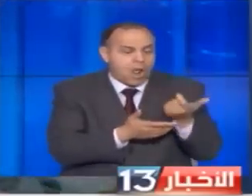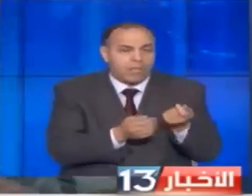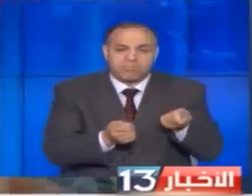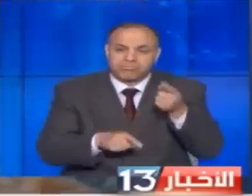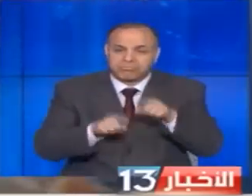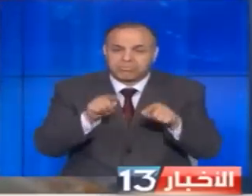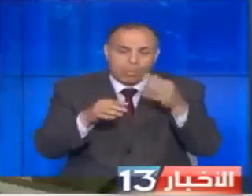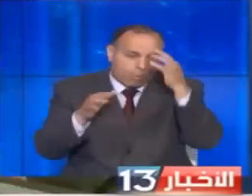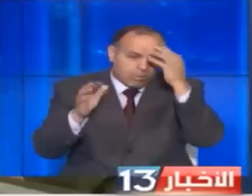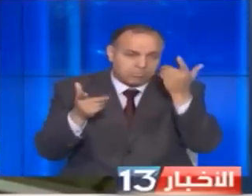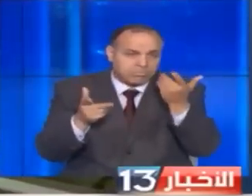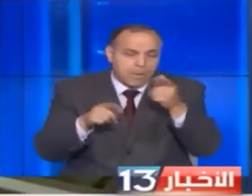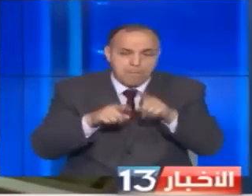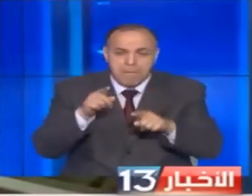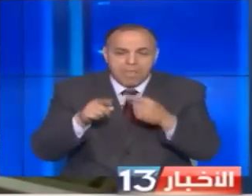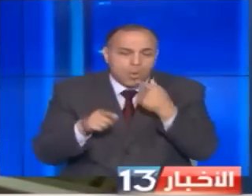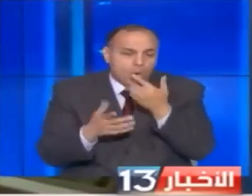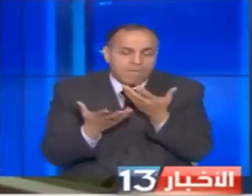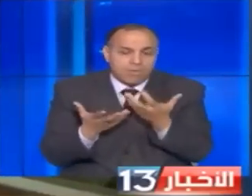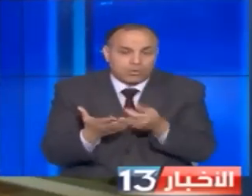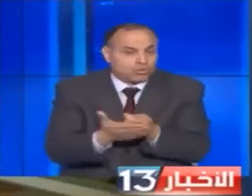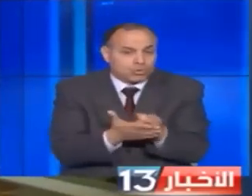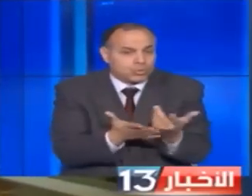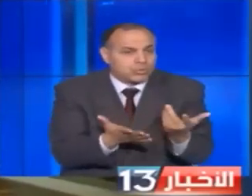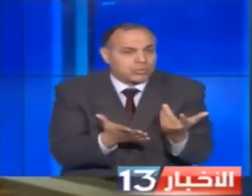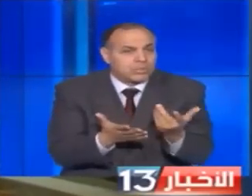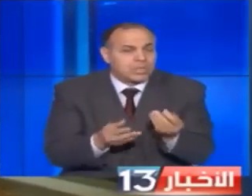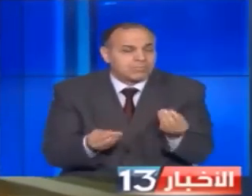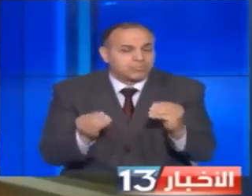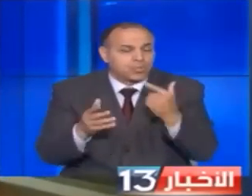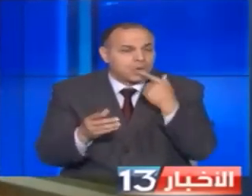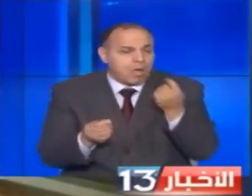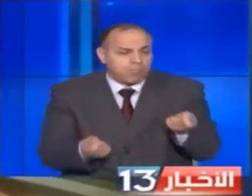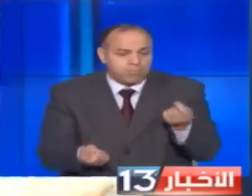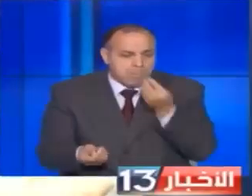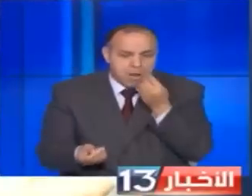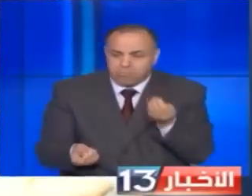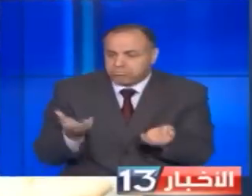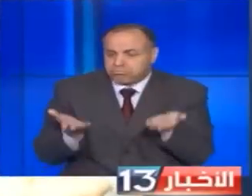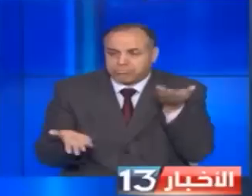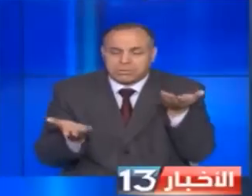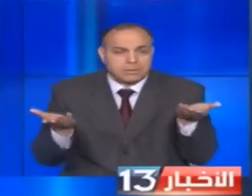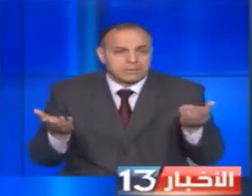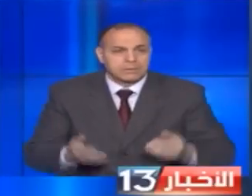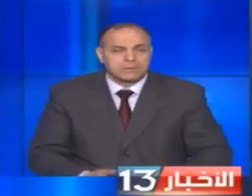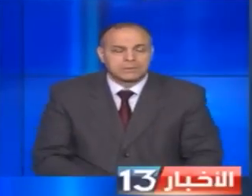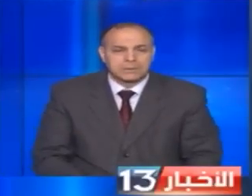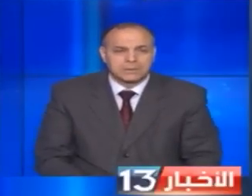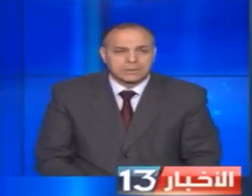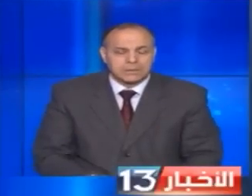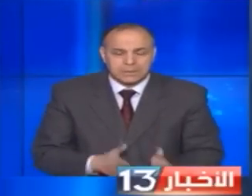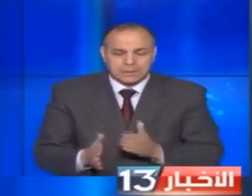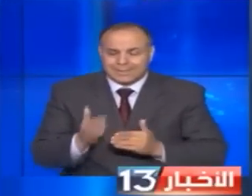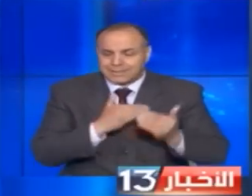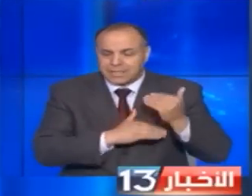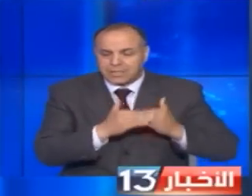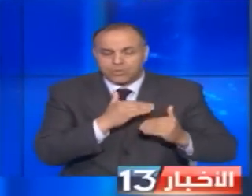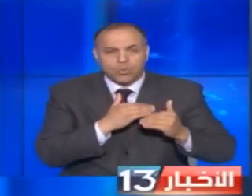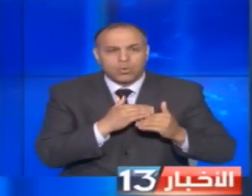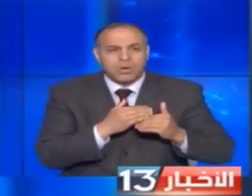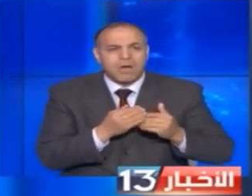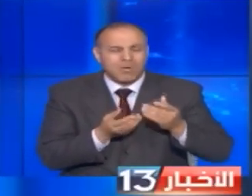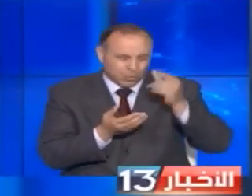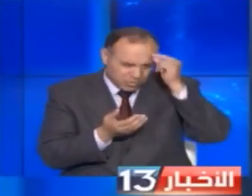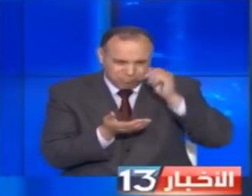بعض الاحيان حسب البعض الحاجه ويزيد ذلك في ارتفاع الاسعار تراجعت نسبه التضخم في